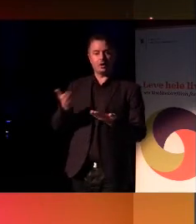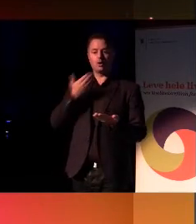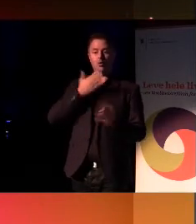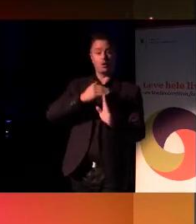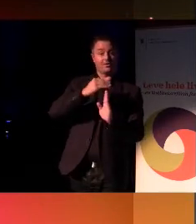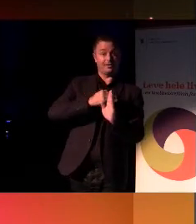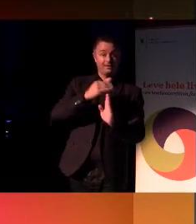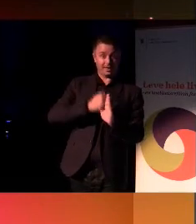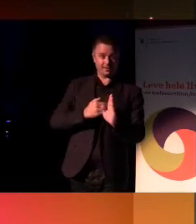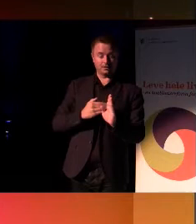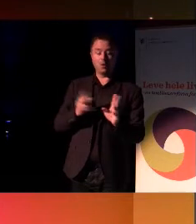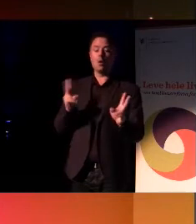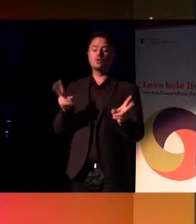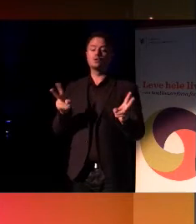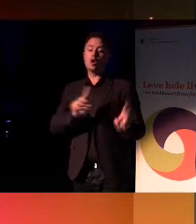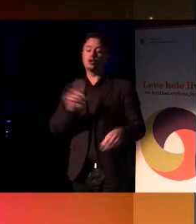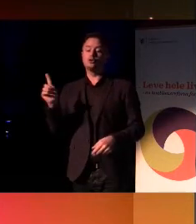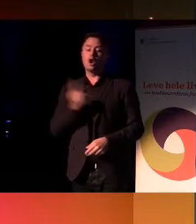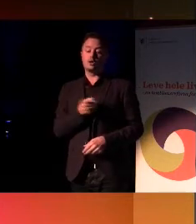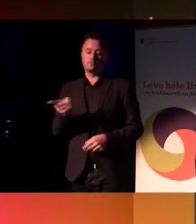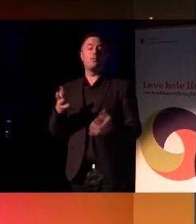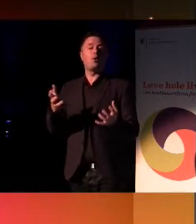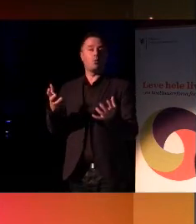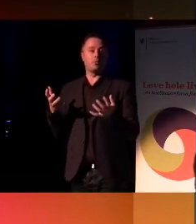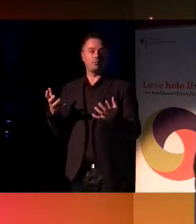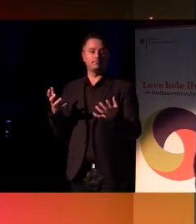behov for det. Og her snakker vi om eldreomsorgen.